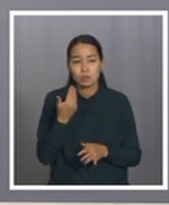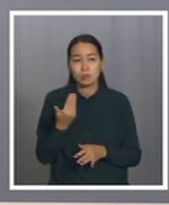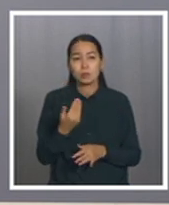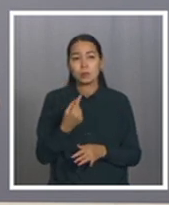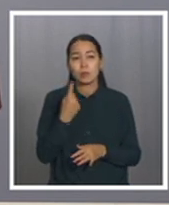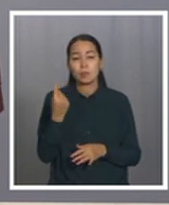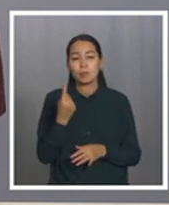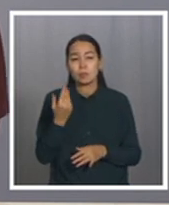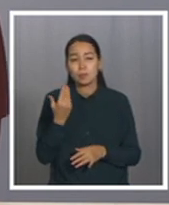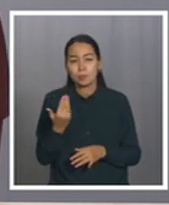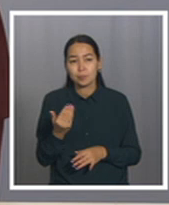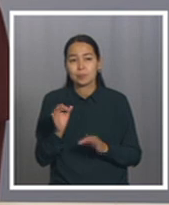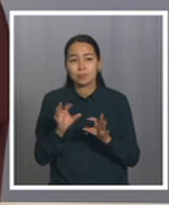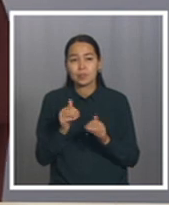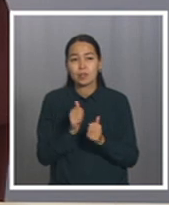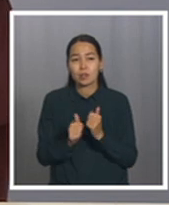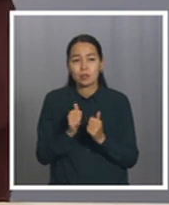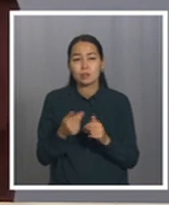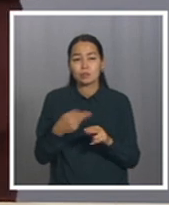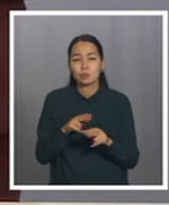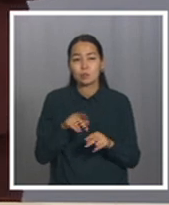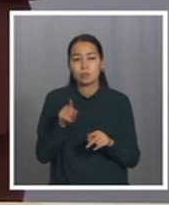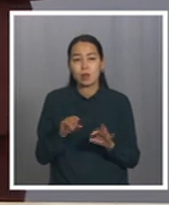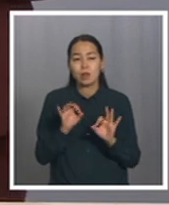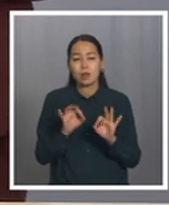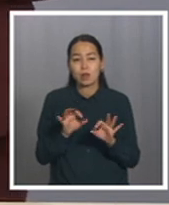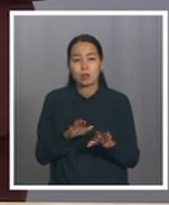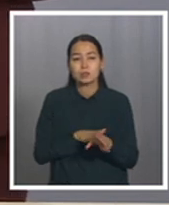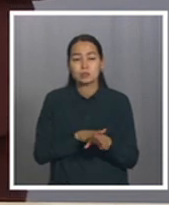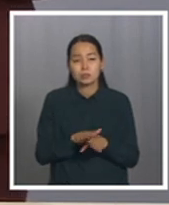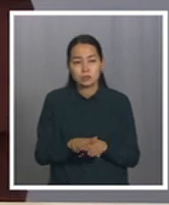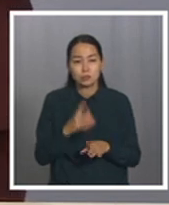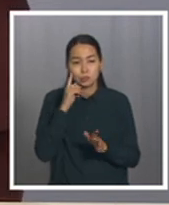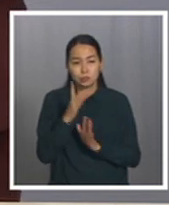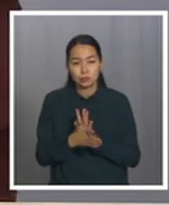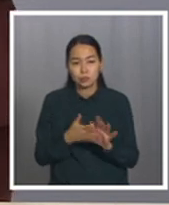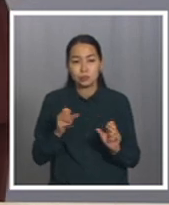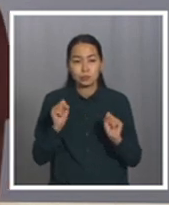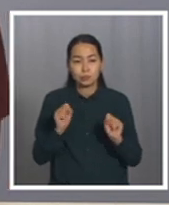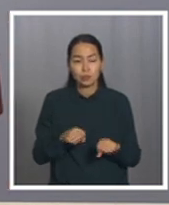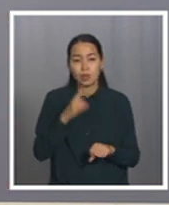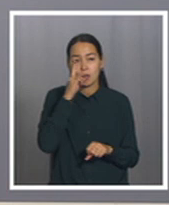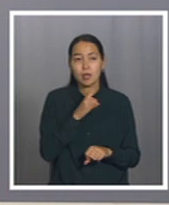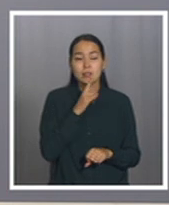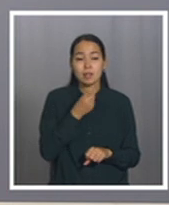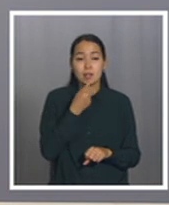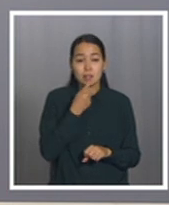жүріп, әрдайым соның айтқанын орындаушы деп түсінуге болады. Қазақ тілінде дәл